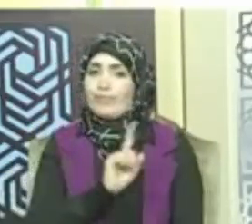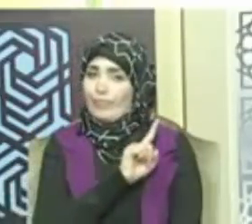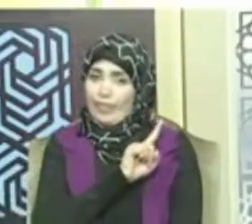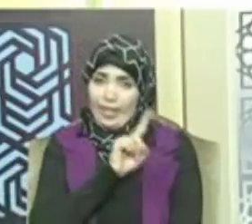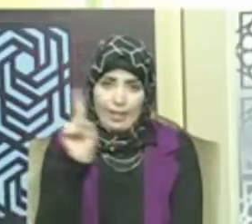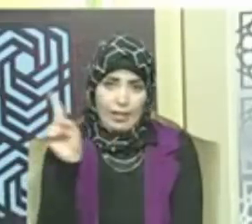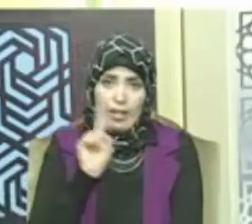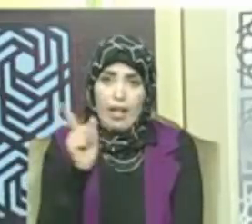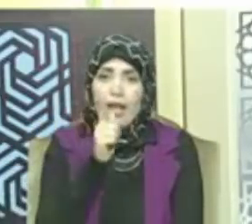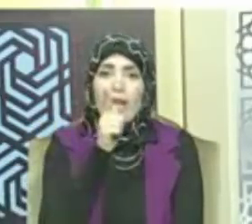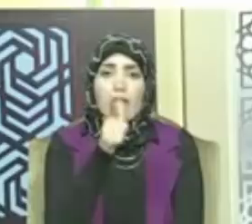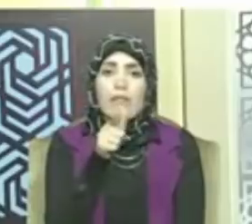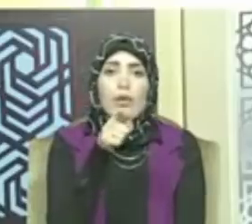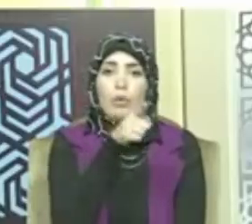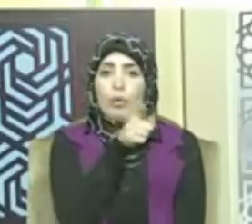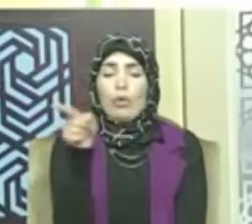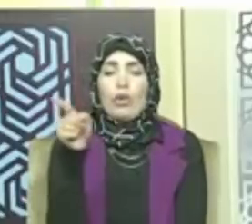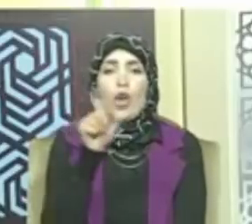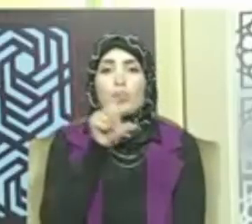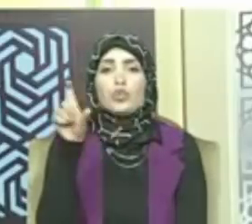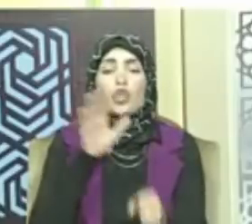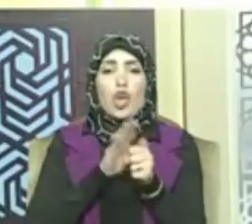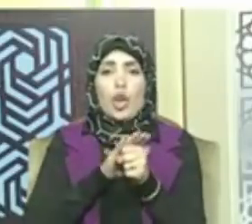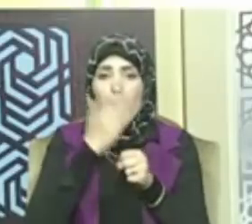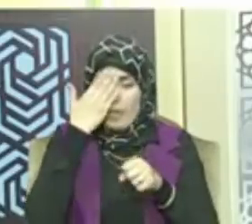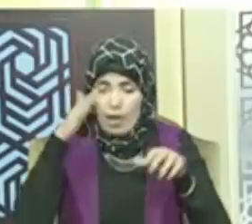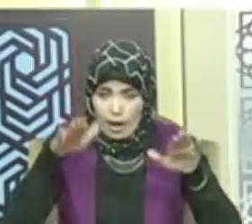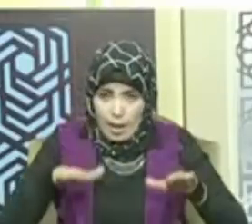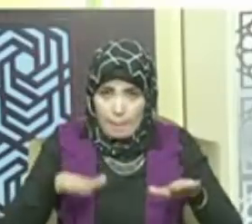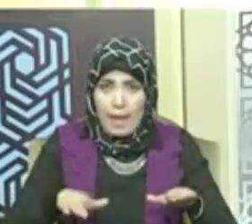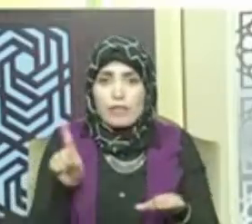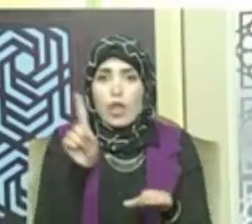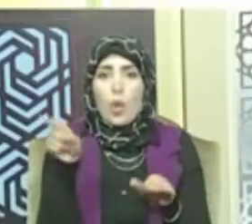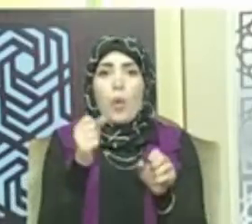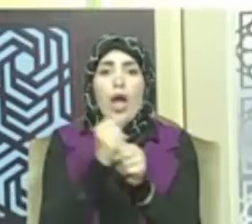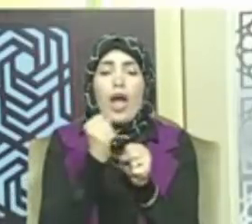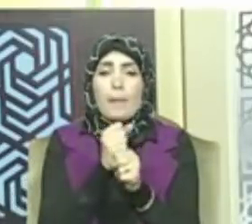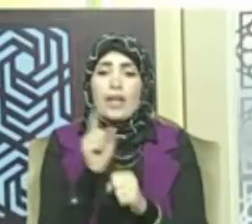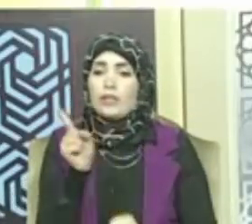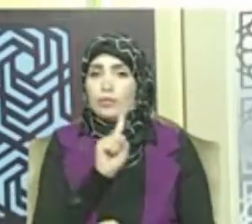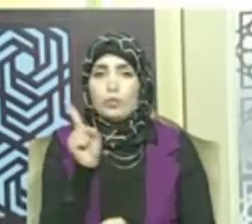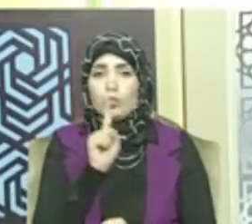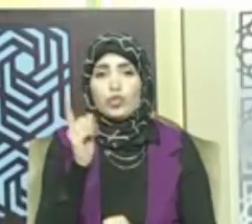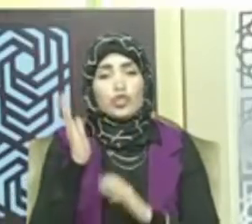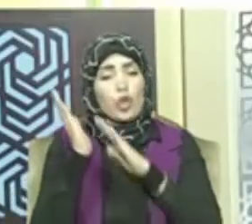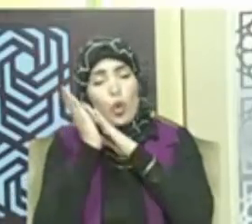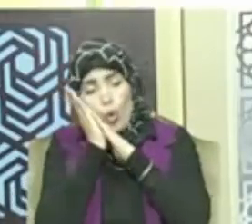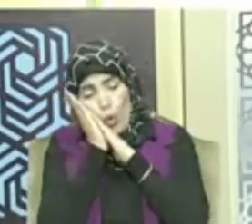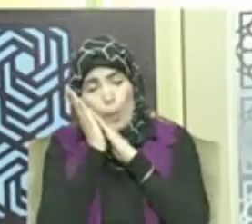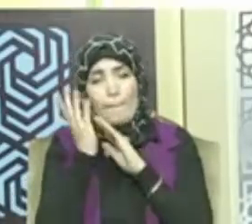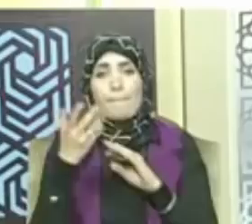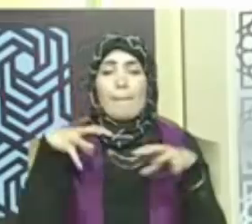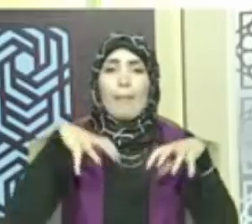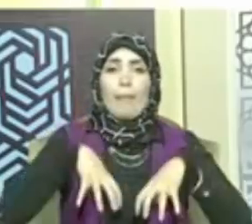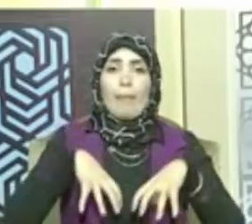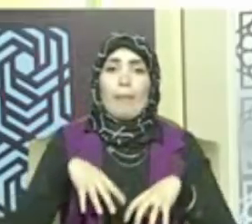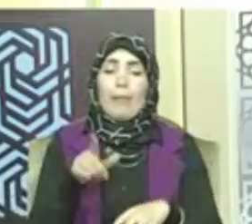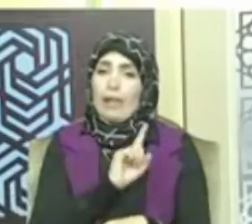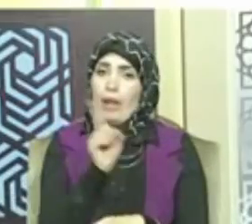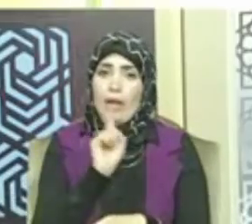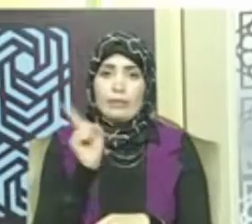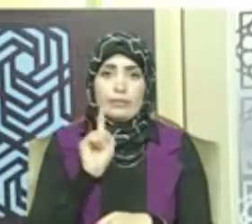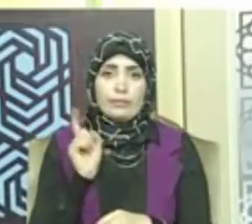رمضان شهر عبادة وعمل، وليس شهر نوم أو كسل.